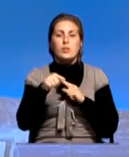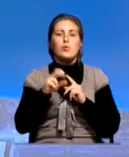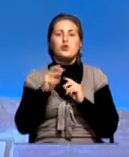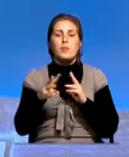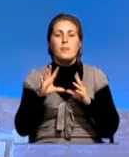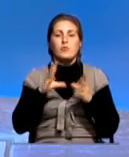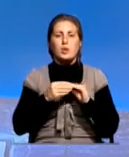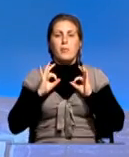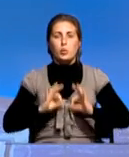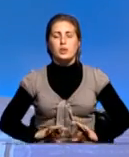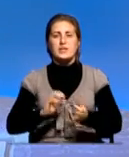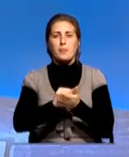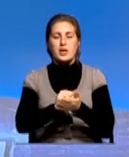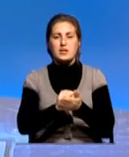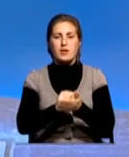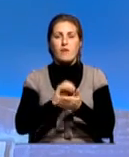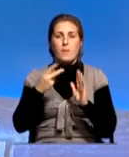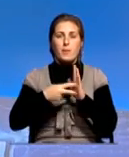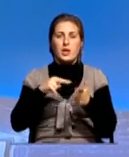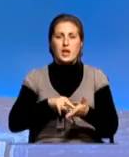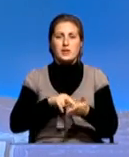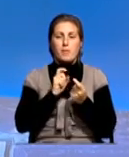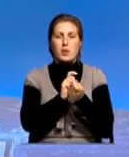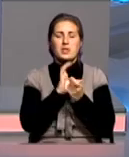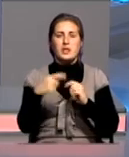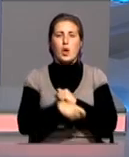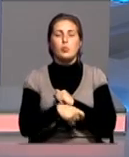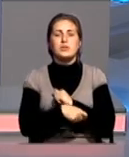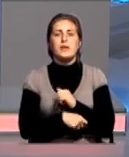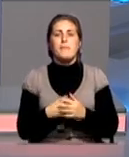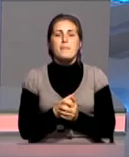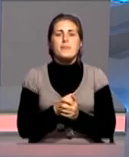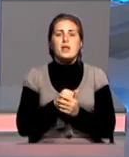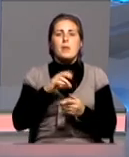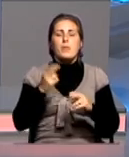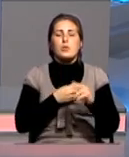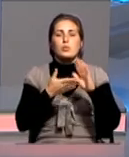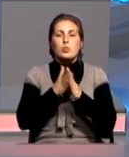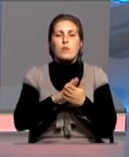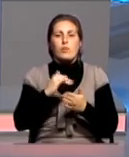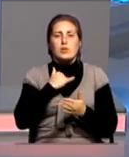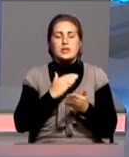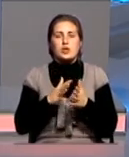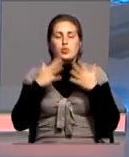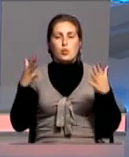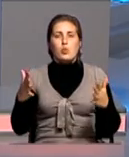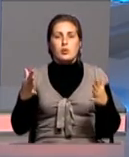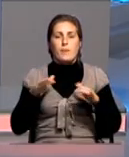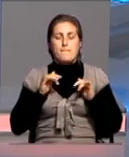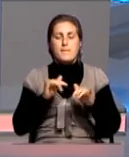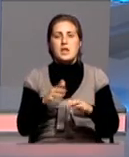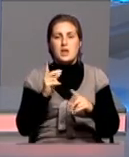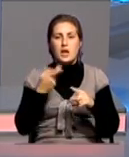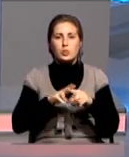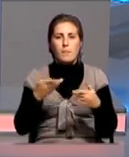же всё-таки прокуратура занимается Вот в плане борьбы с коррупцией безус безусловно У нас есть самый широкий комплекс мер которые мы можем